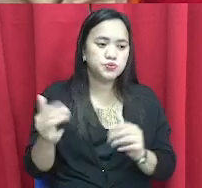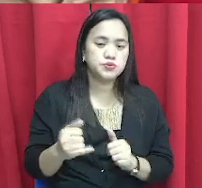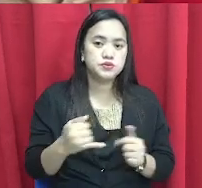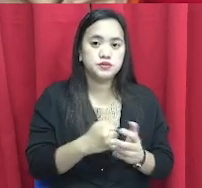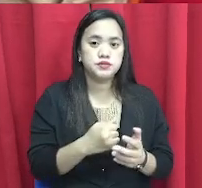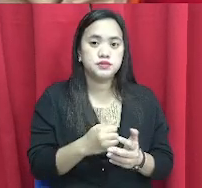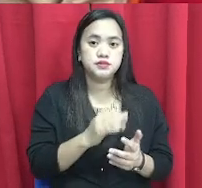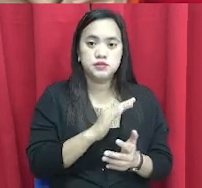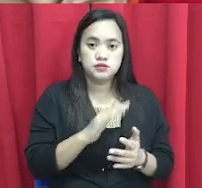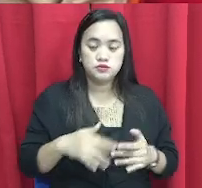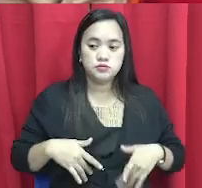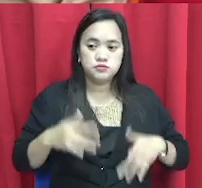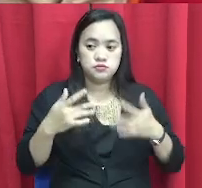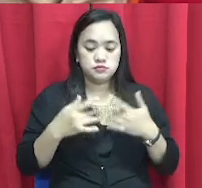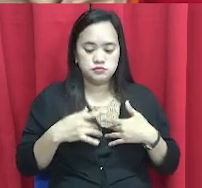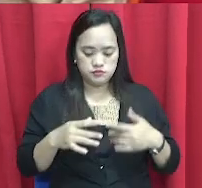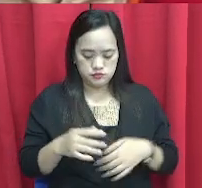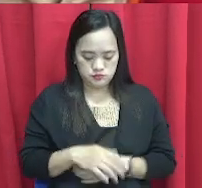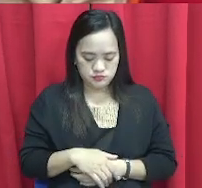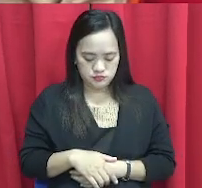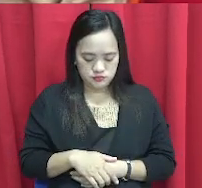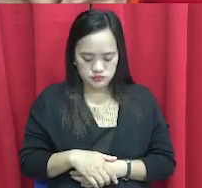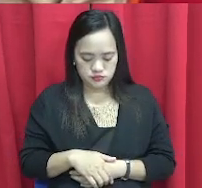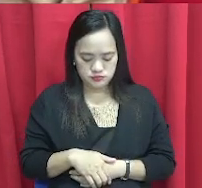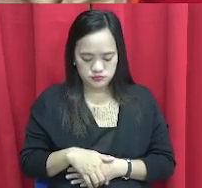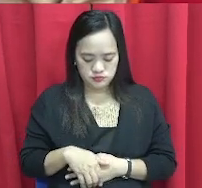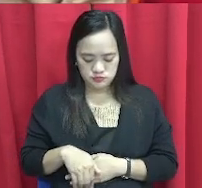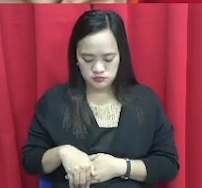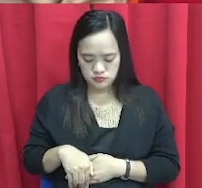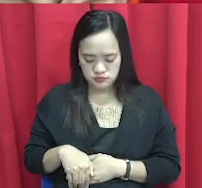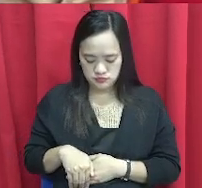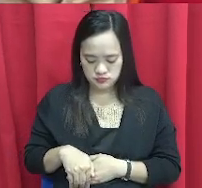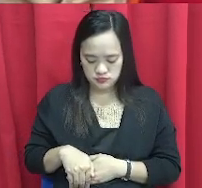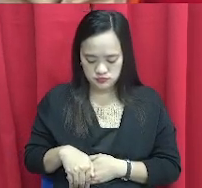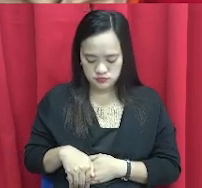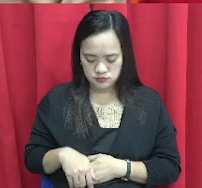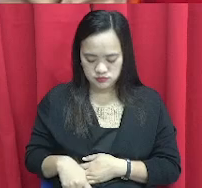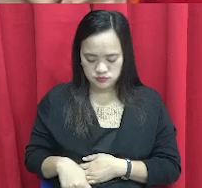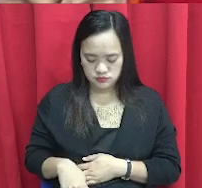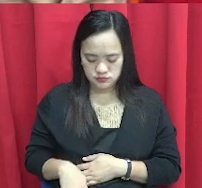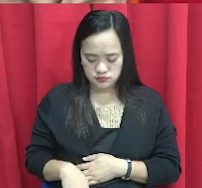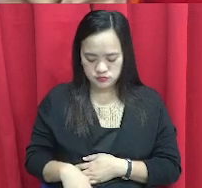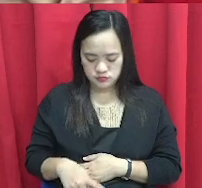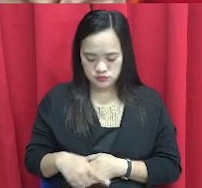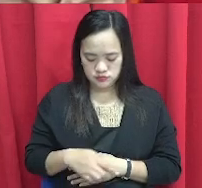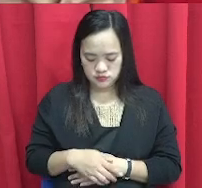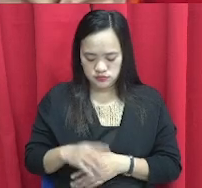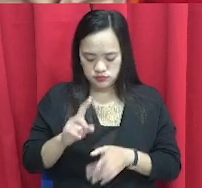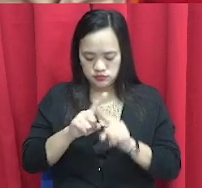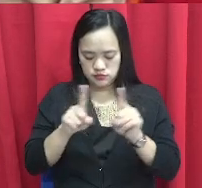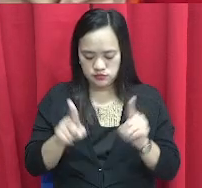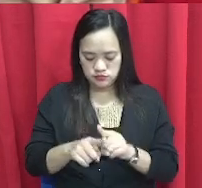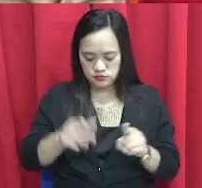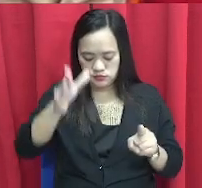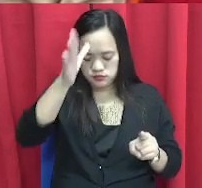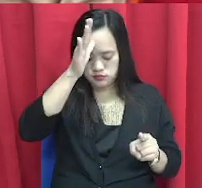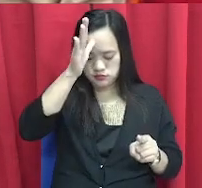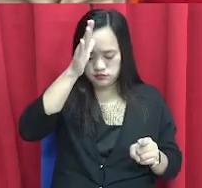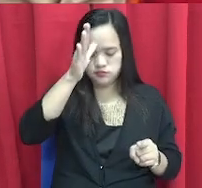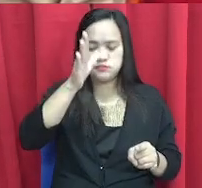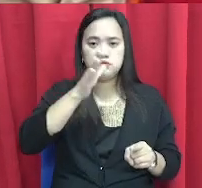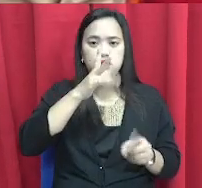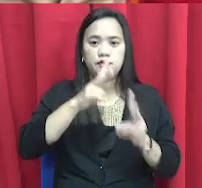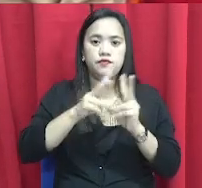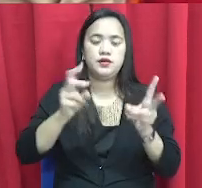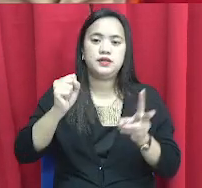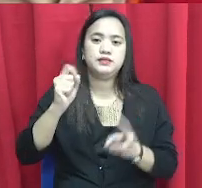nasunod ang hirap naman p yung anak merong tatay na merong nanay mga magulang na sabi niya lang istrikto kung bakit nila nasasabing istrikto